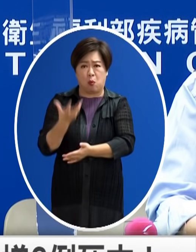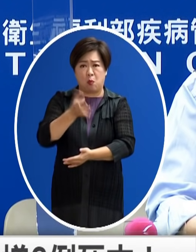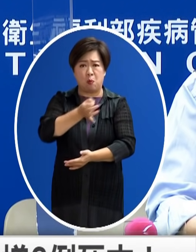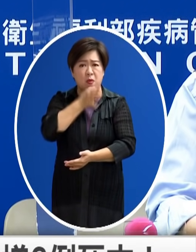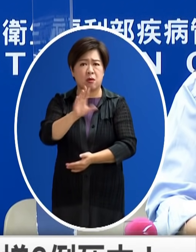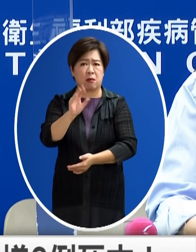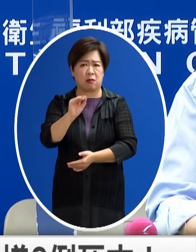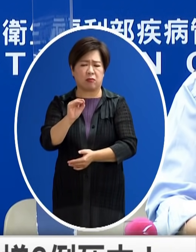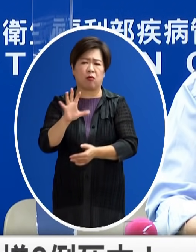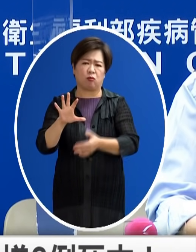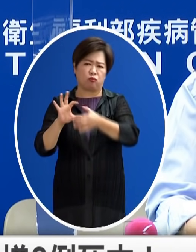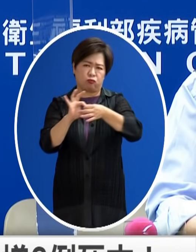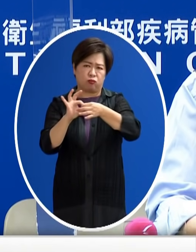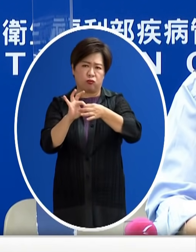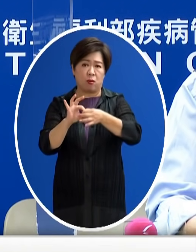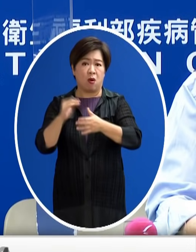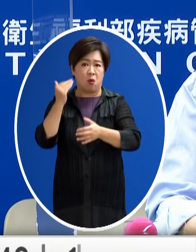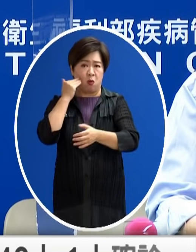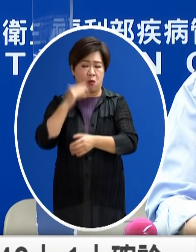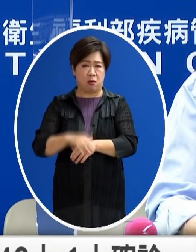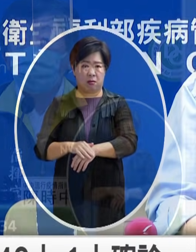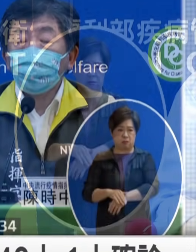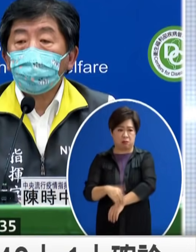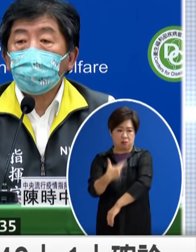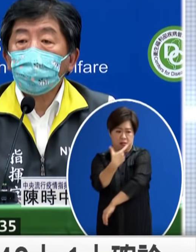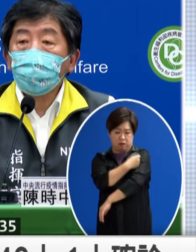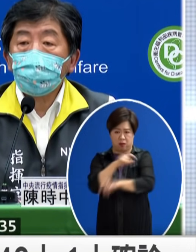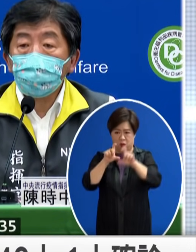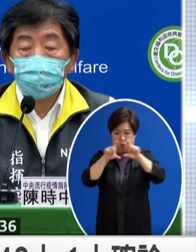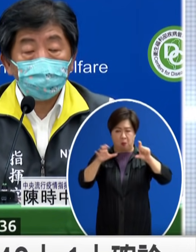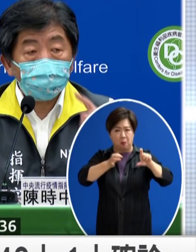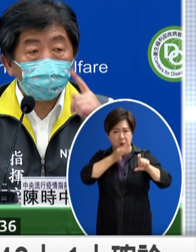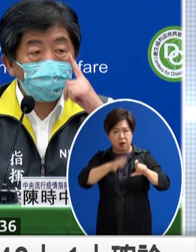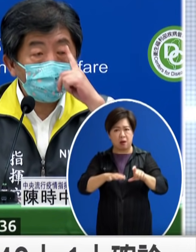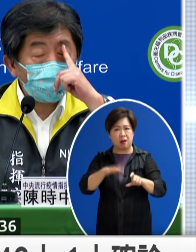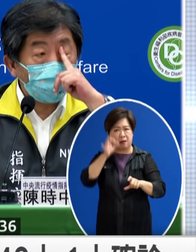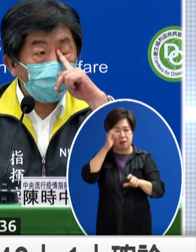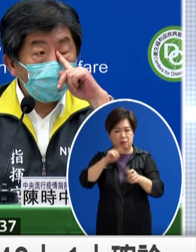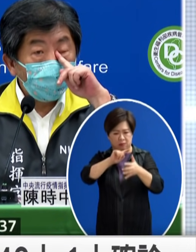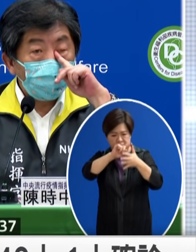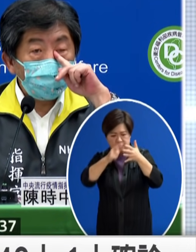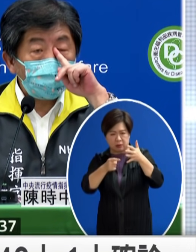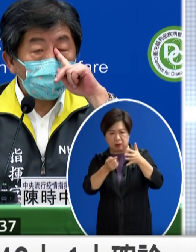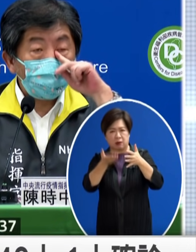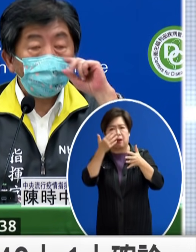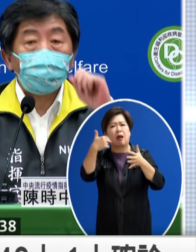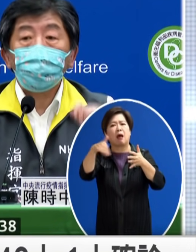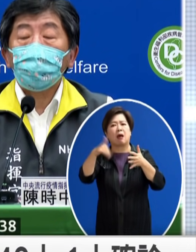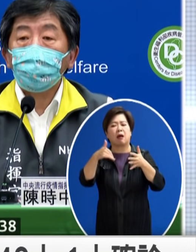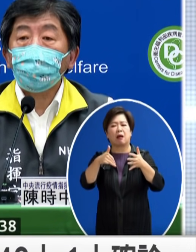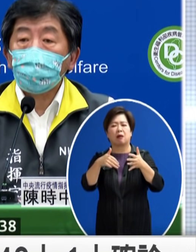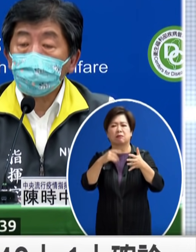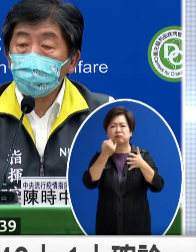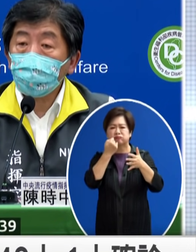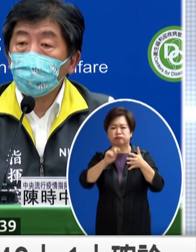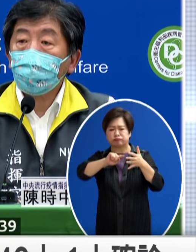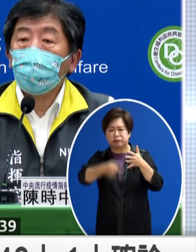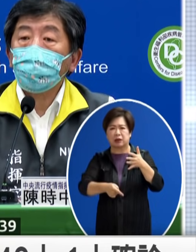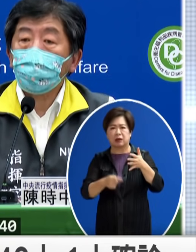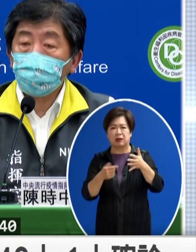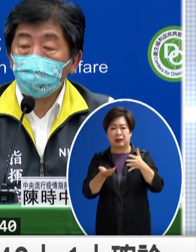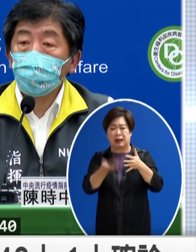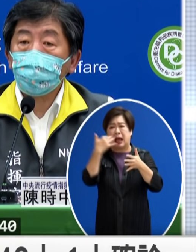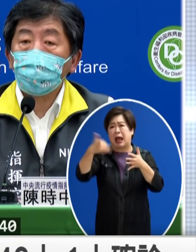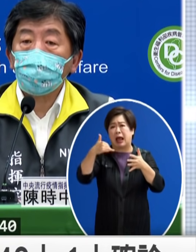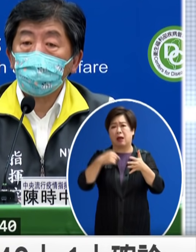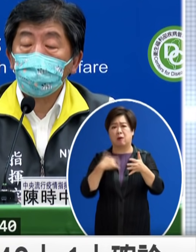当然很重要的供应足，那大家啊符合优先出现的没有打，我有讲过这没有办法一直等